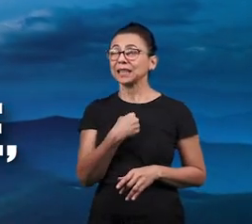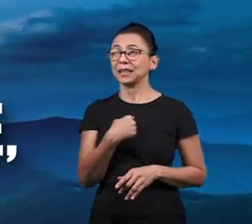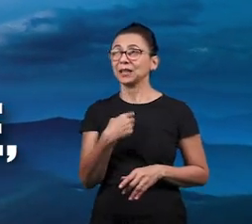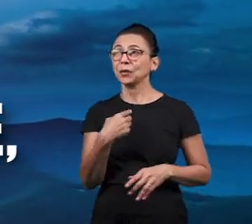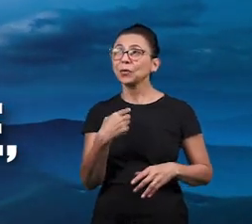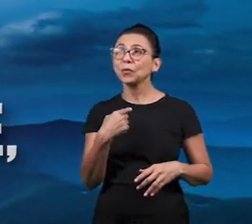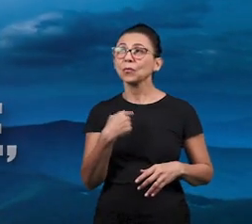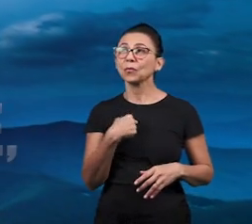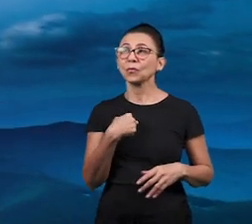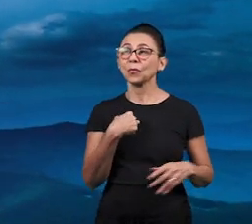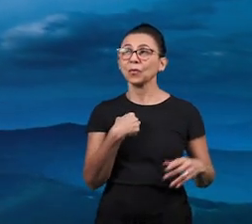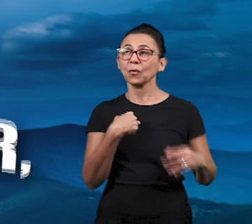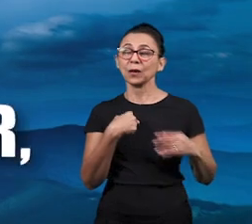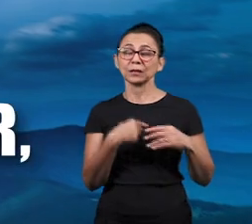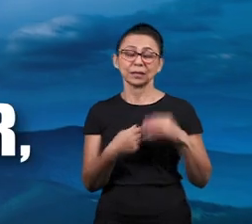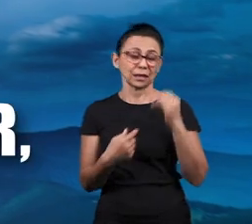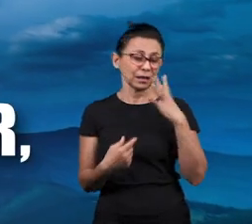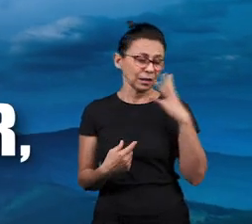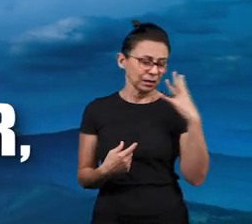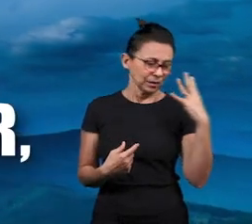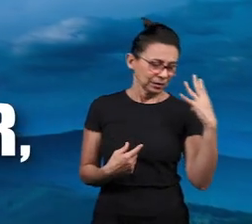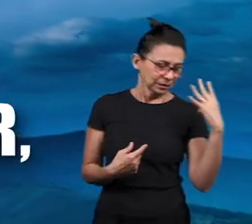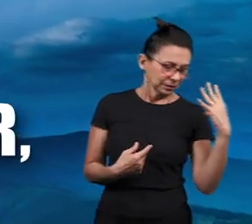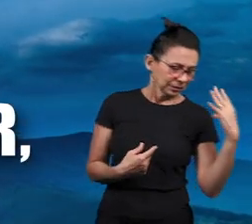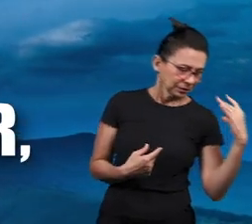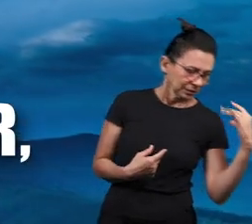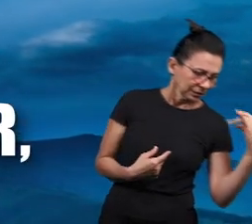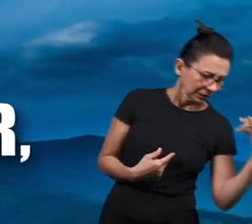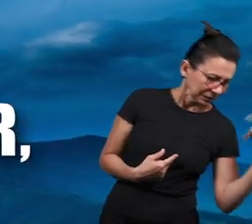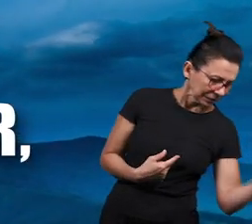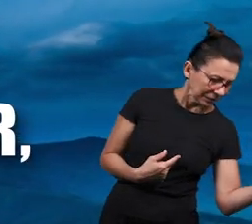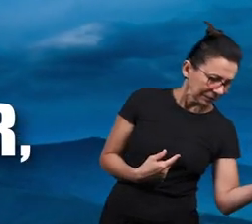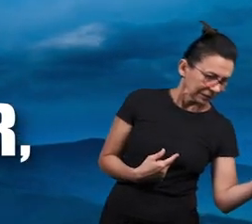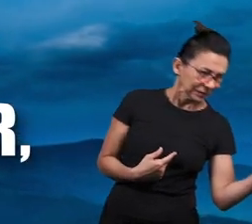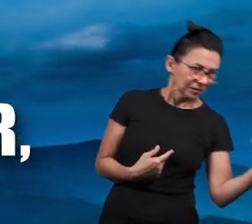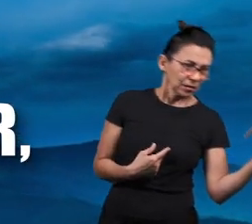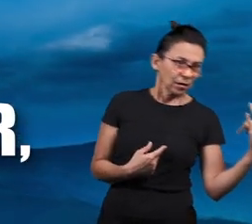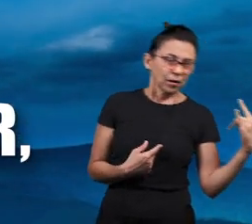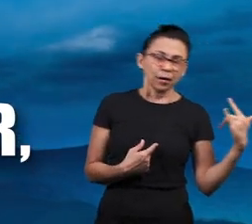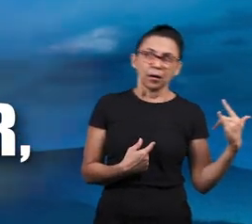Если настойчивый голос Искусителя